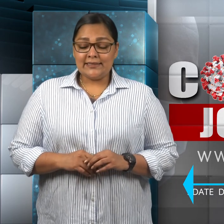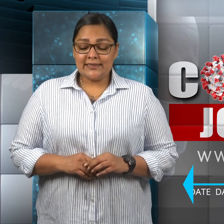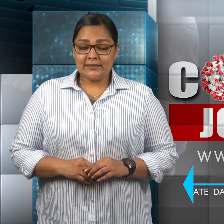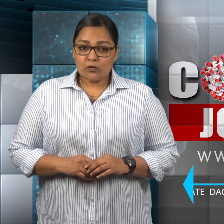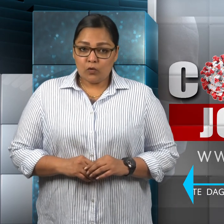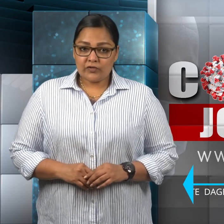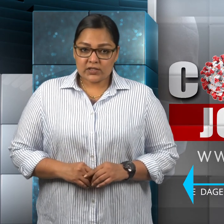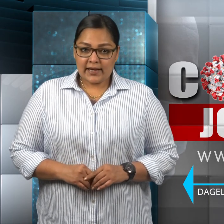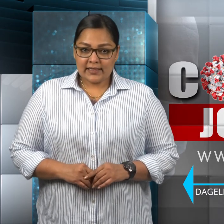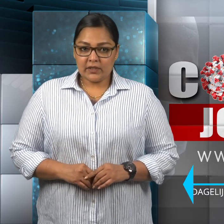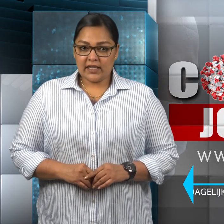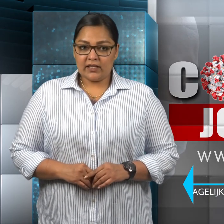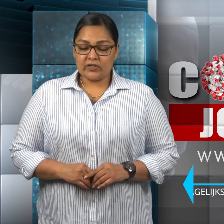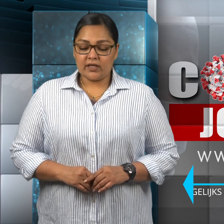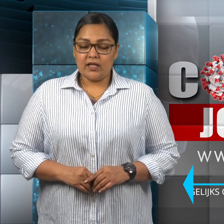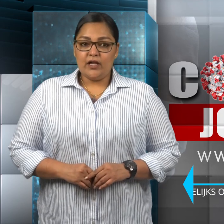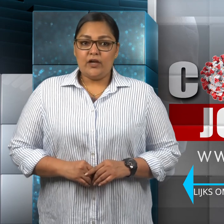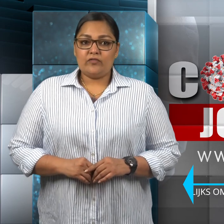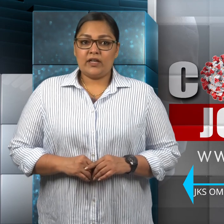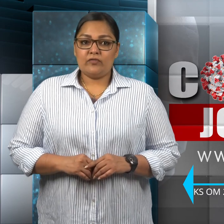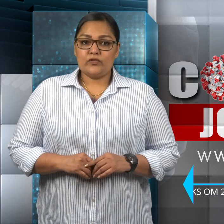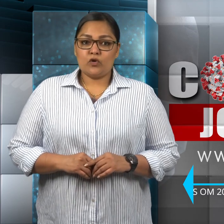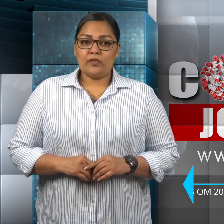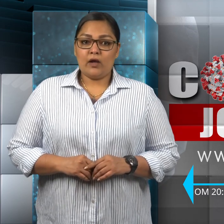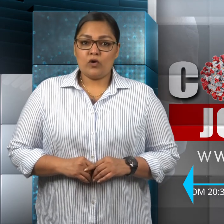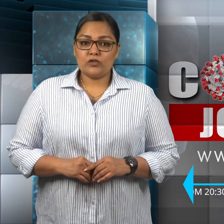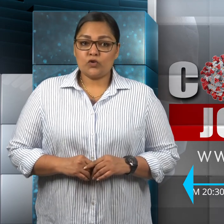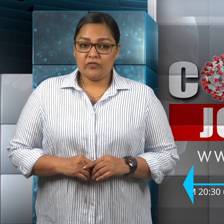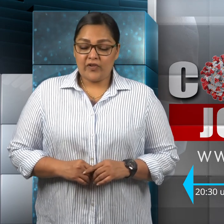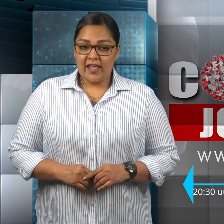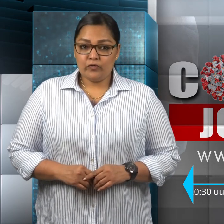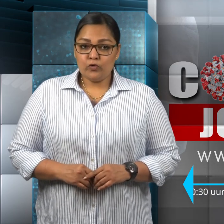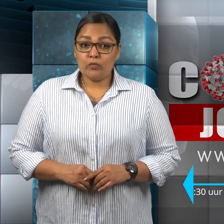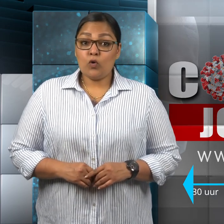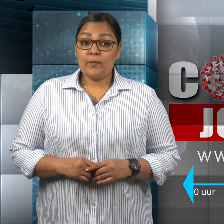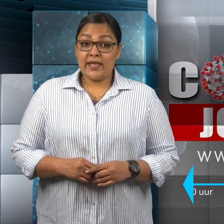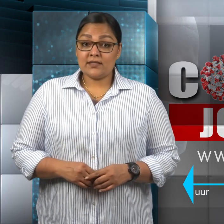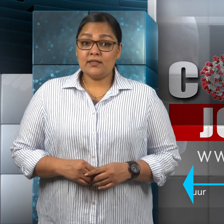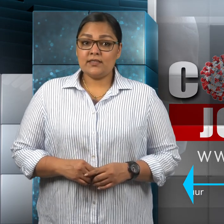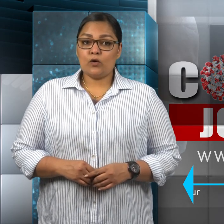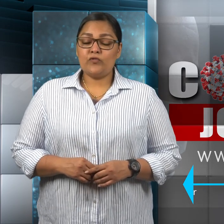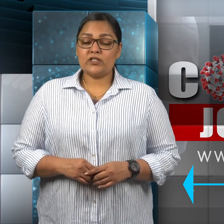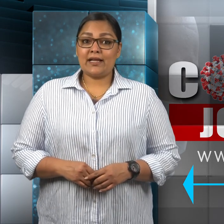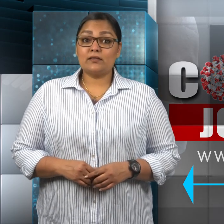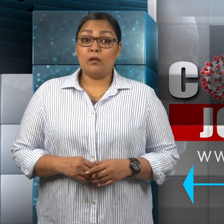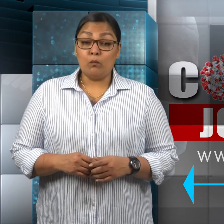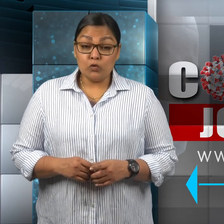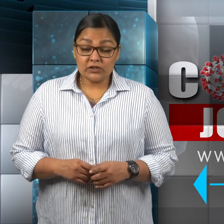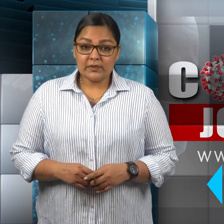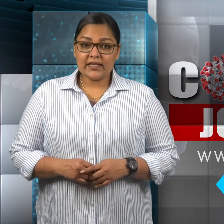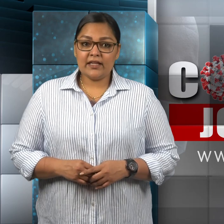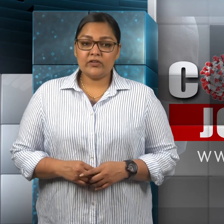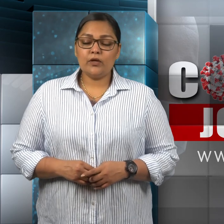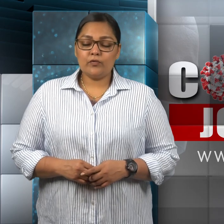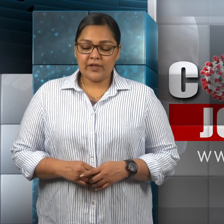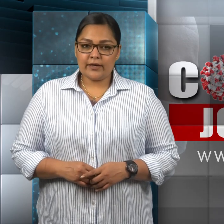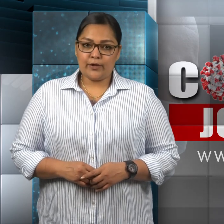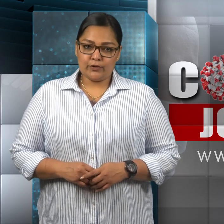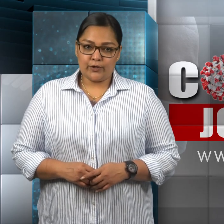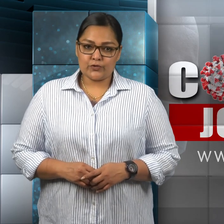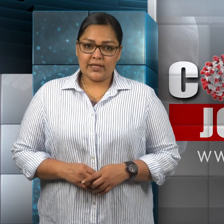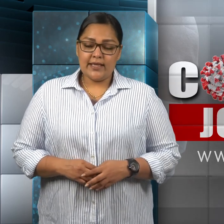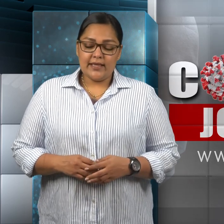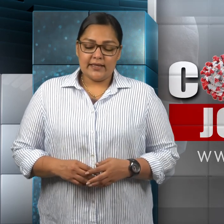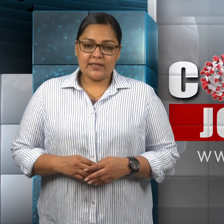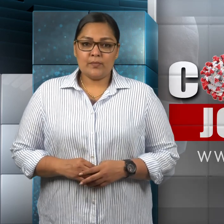periode niet over straat begeven. Vanaf zondagochtend om 5 uur mogen mensen die zich over straat moeten begeven weer